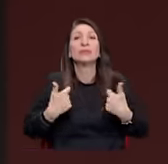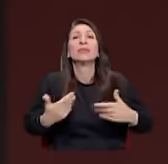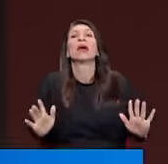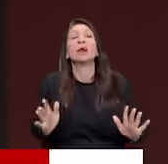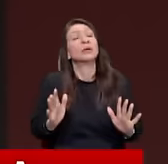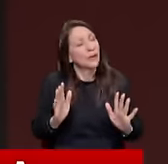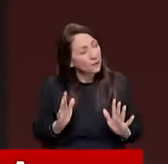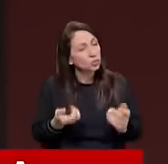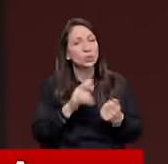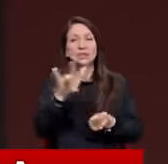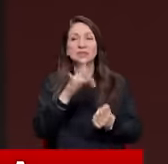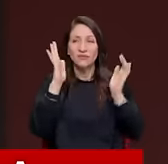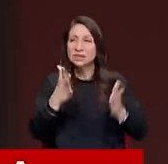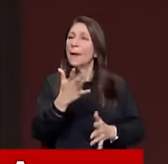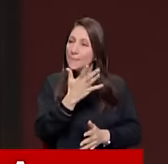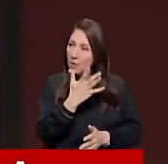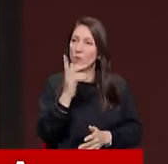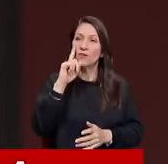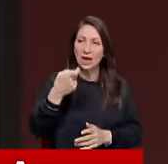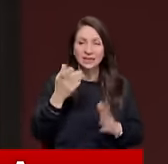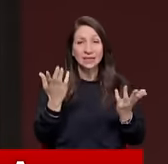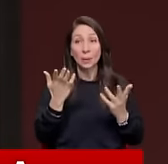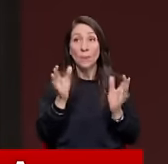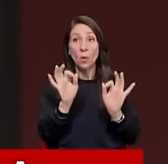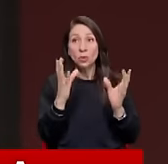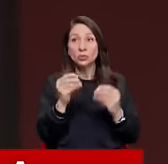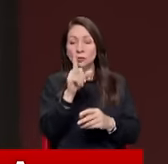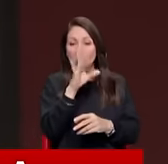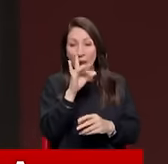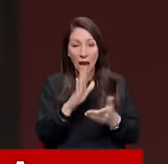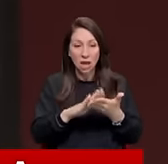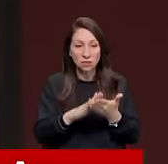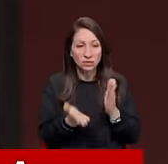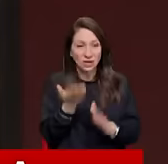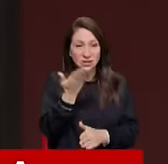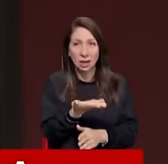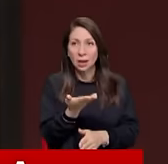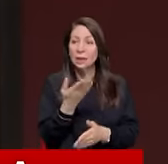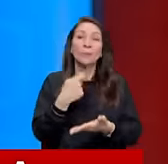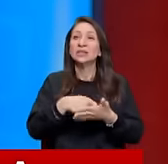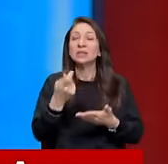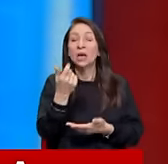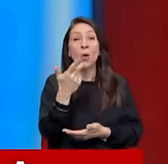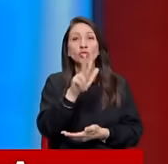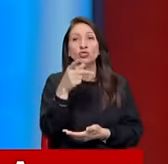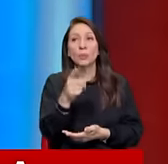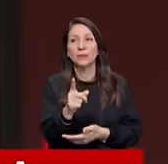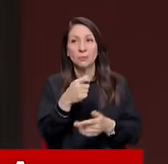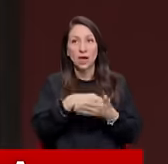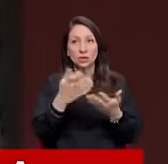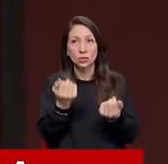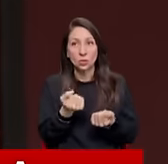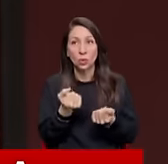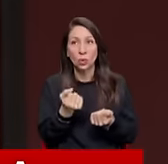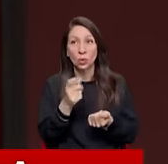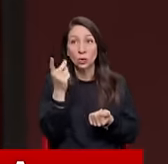çok fazla işsizlik var, bunun farkındayız. Hal böyle olunca elimizde 150 arkadaşımız var. Ne kadar maaş alıyorlar bu işler? 30 bin lira maaş